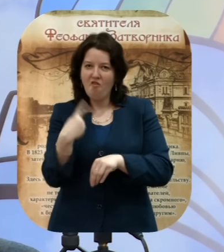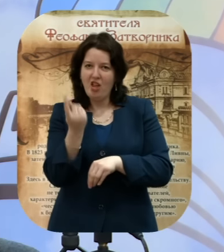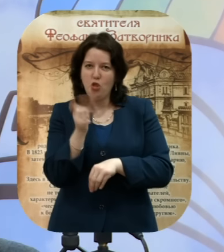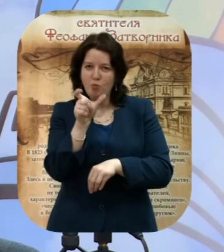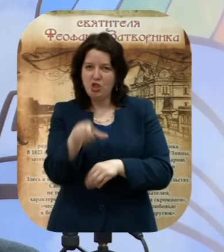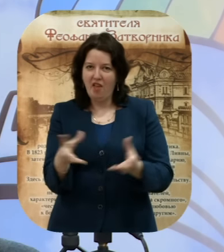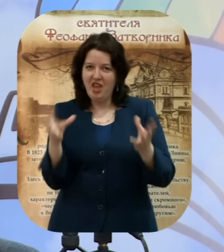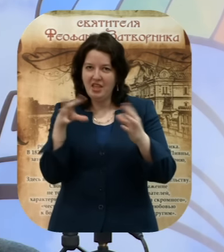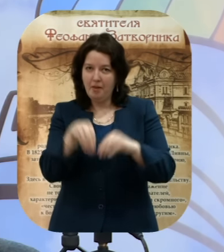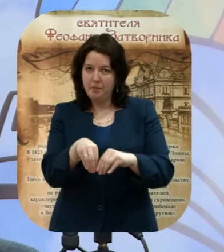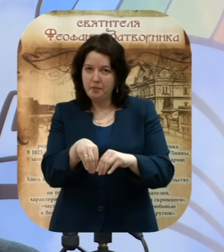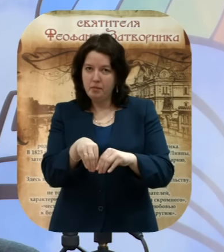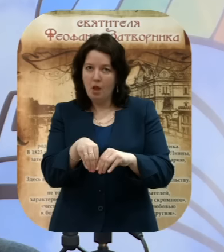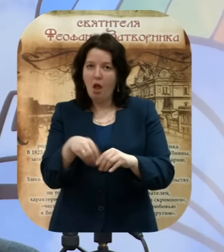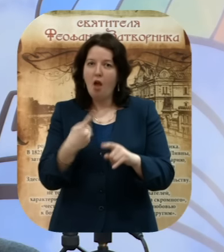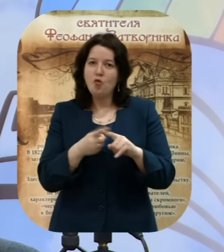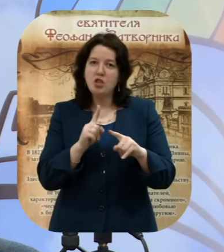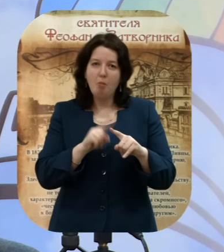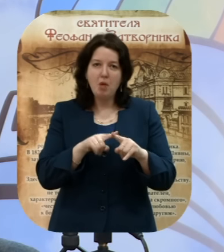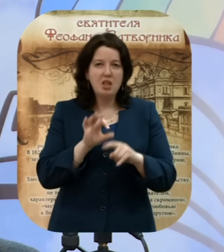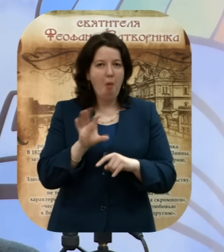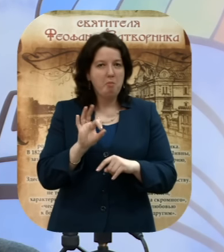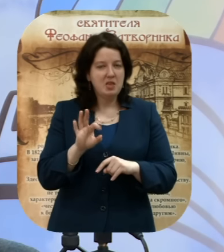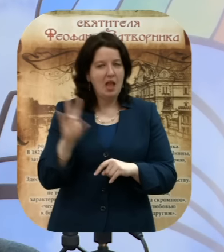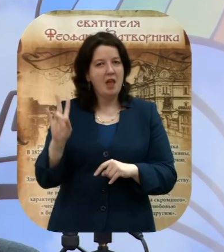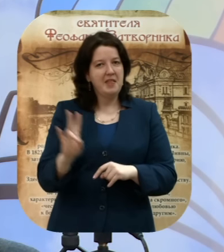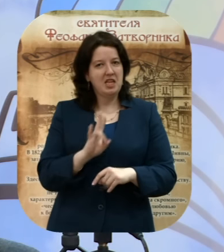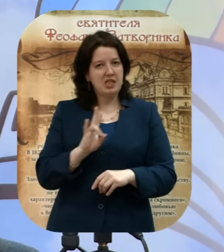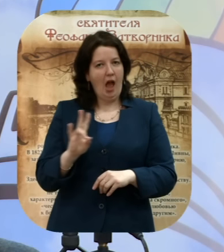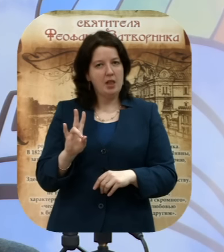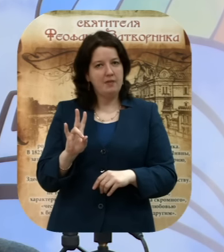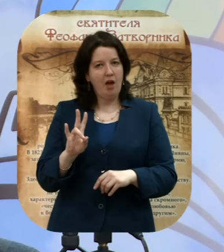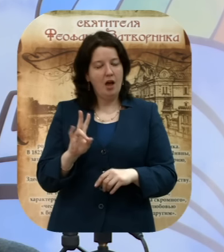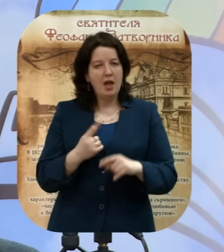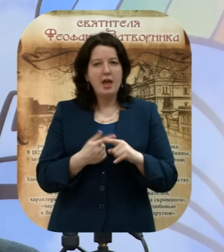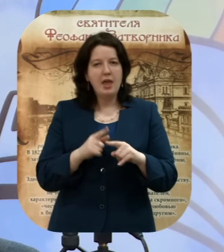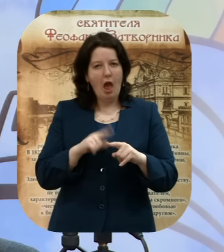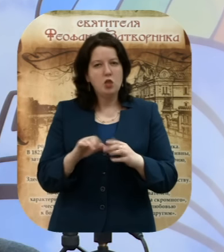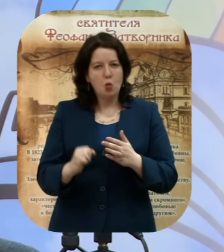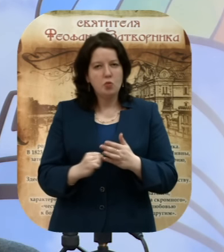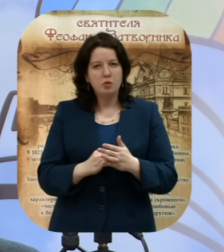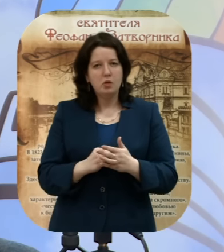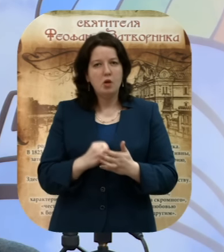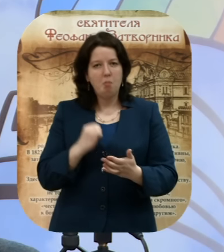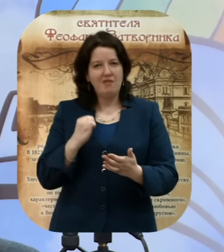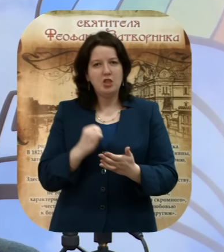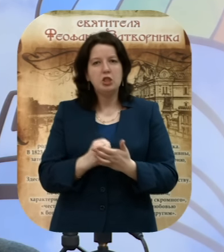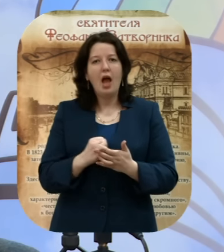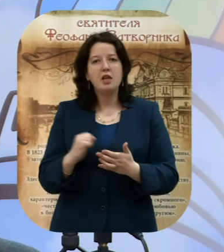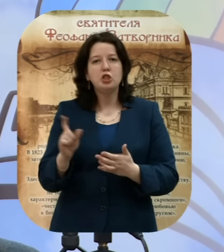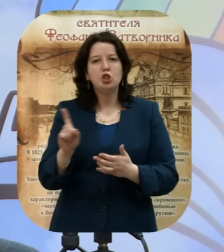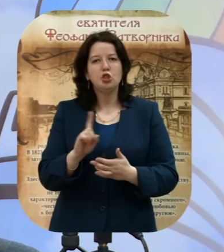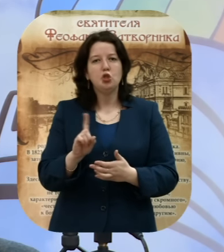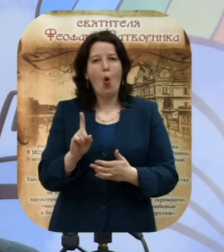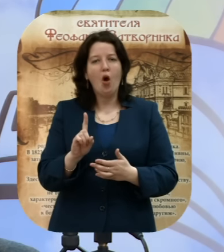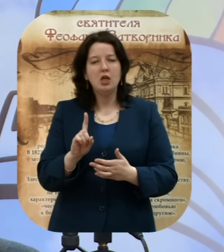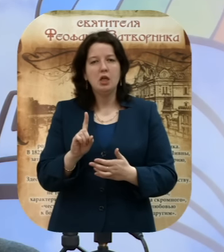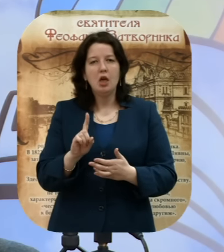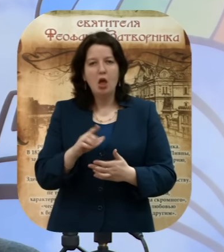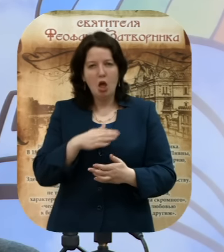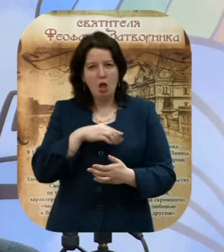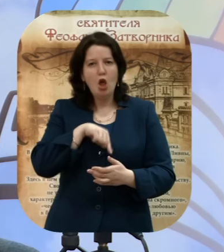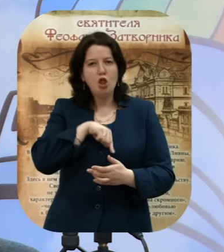Вот о чем говорит христианство. И оно утверждает, что